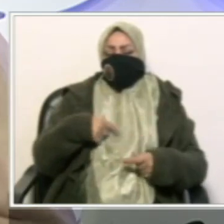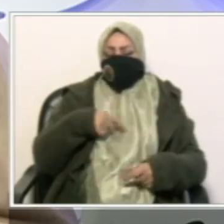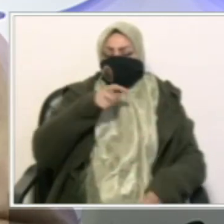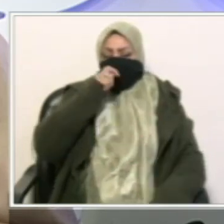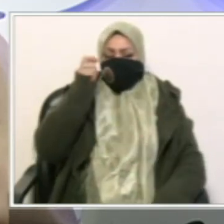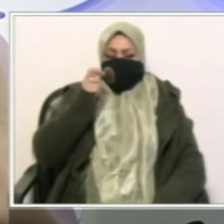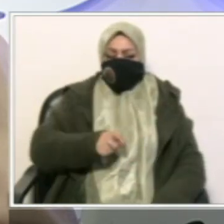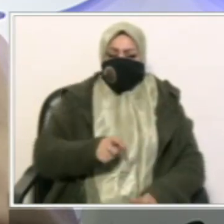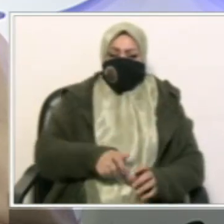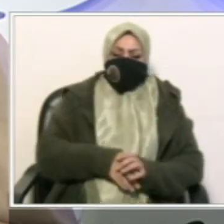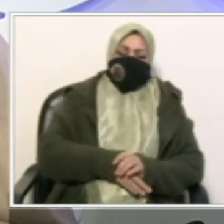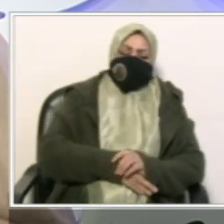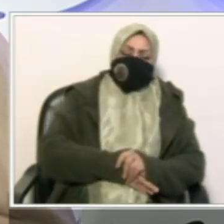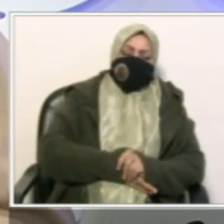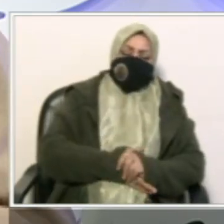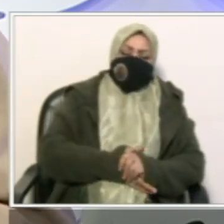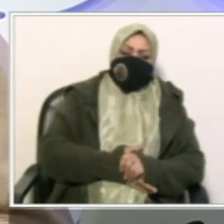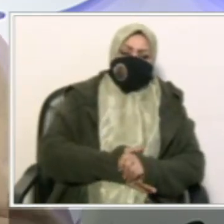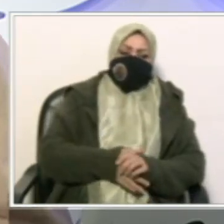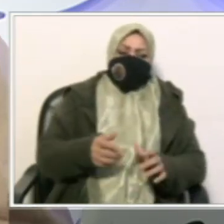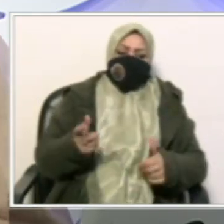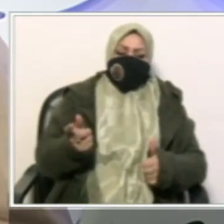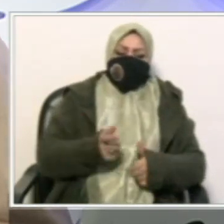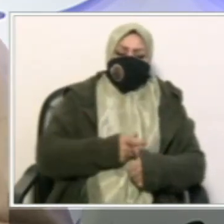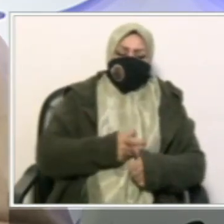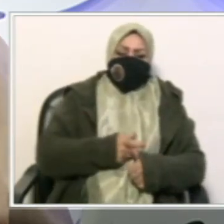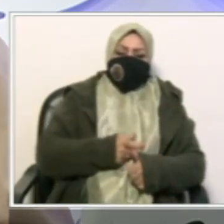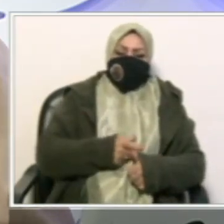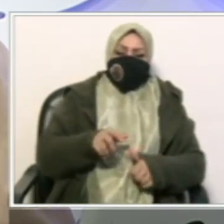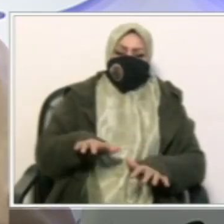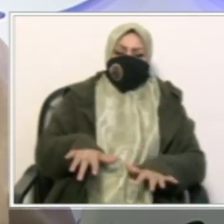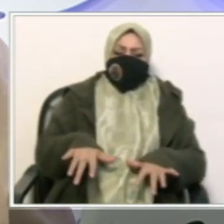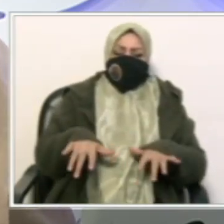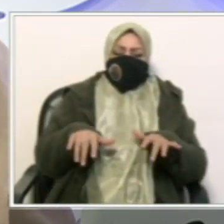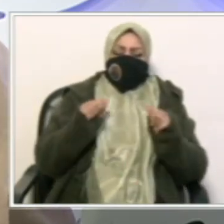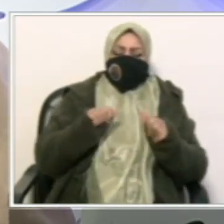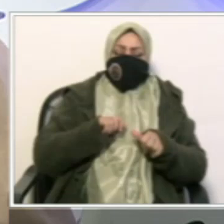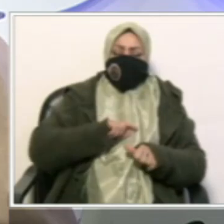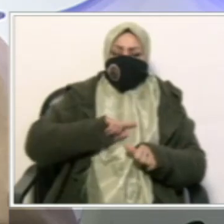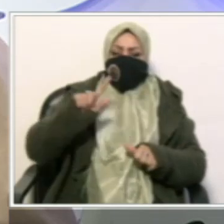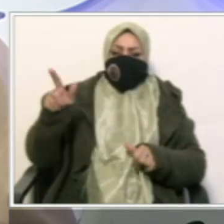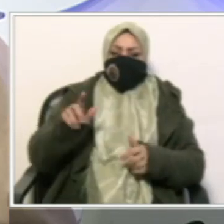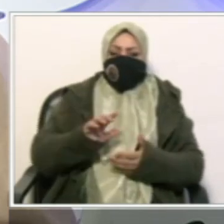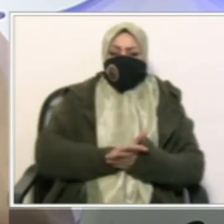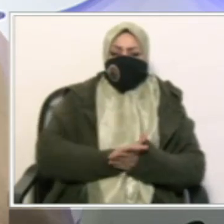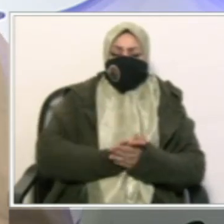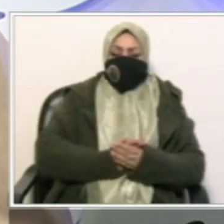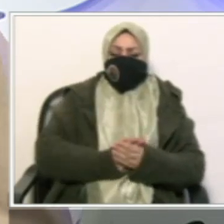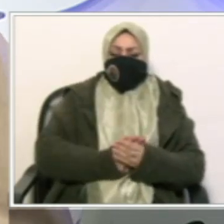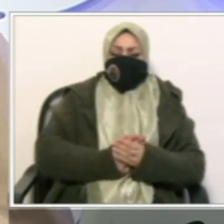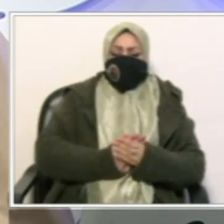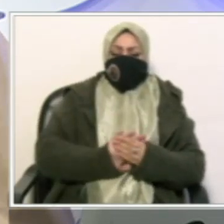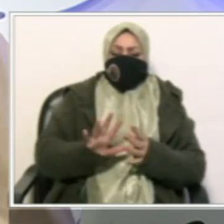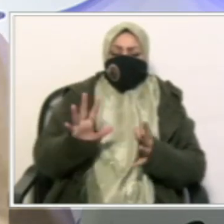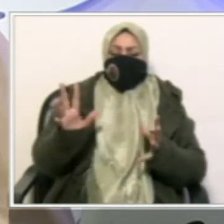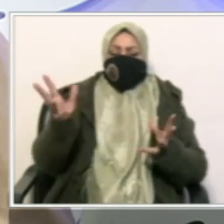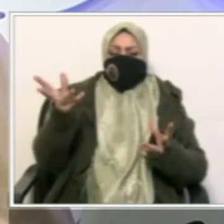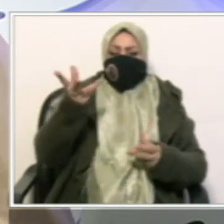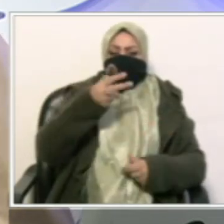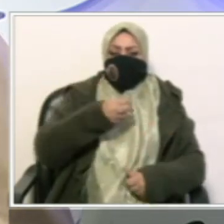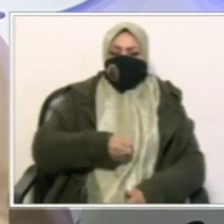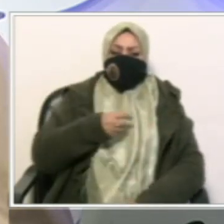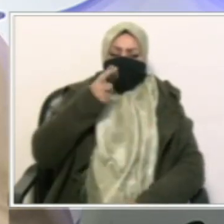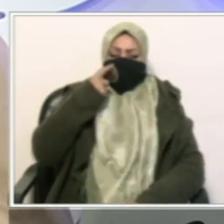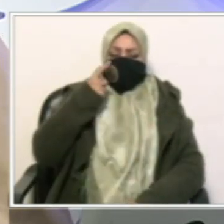ووقته انتهى ووقته ولى وزمنه أدبر، أفلا نجمه بعد أن